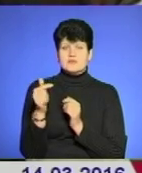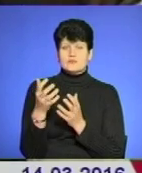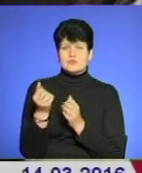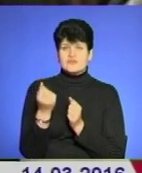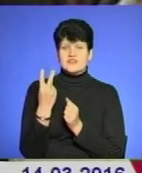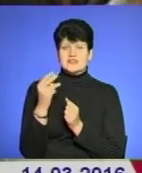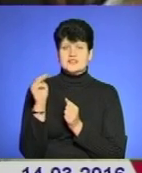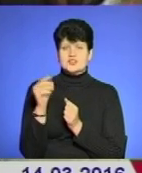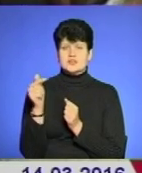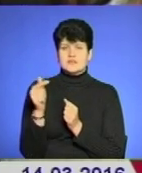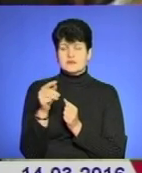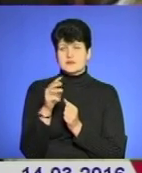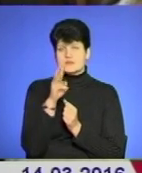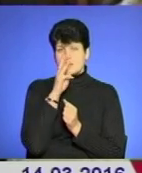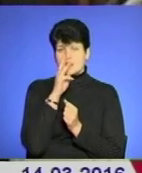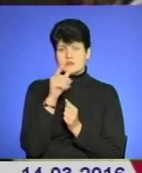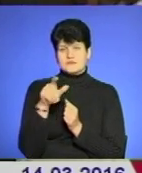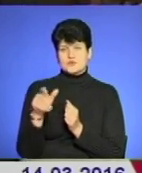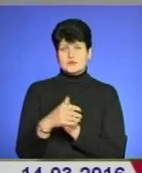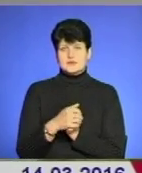чоловік 2000 з чимось зарплати.